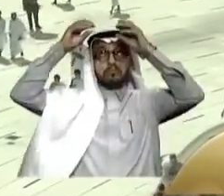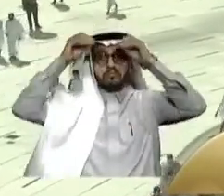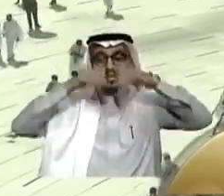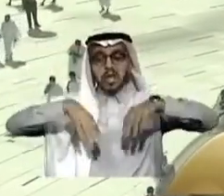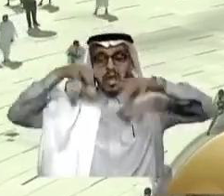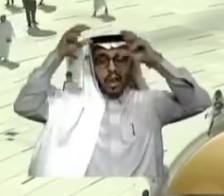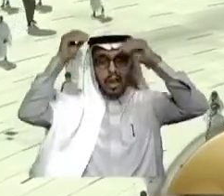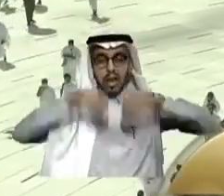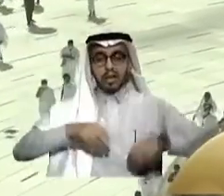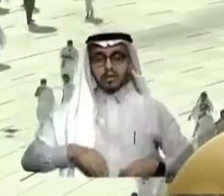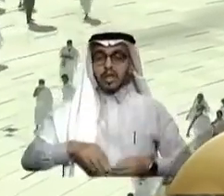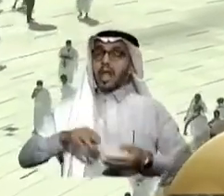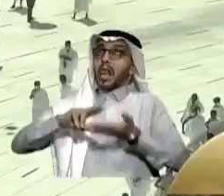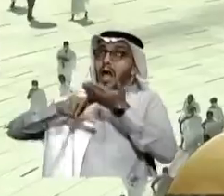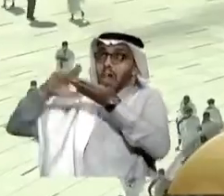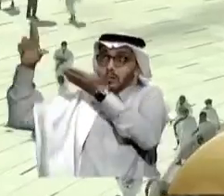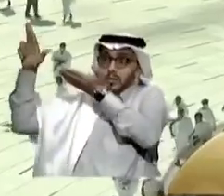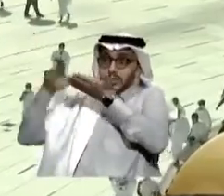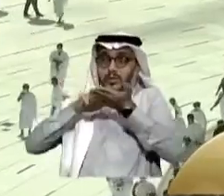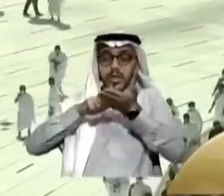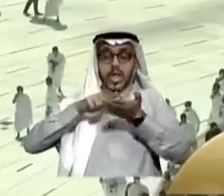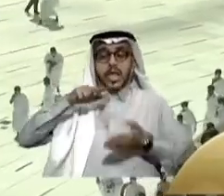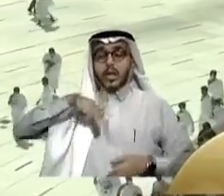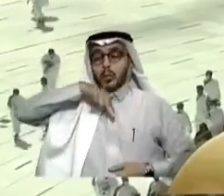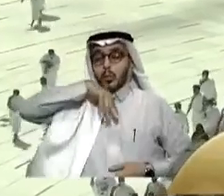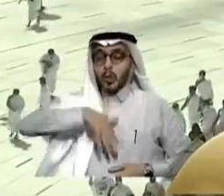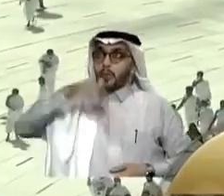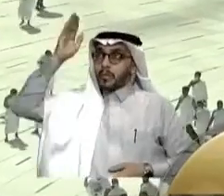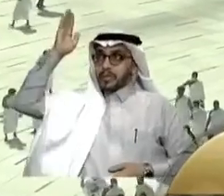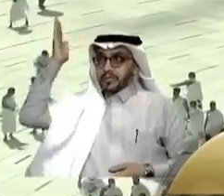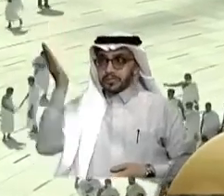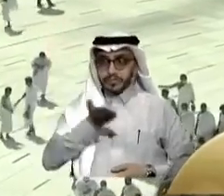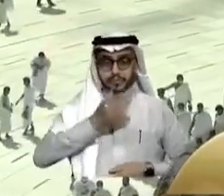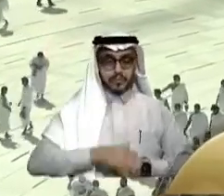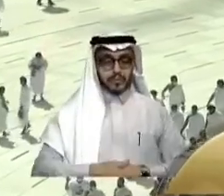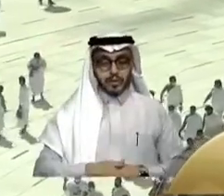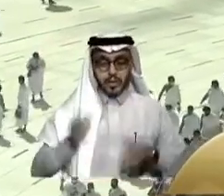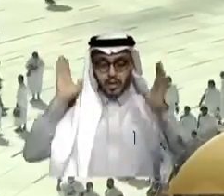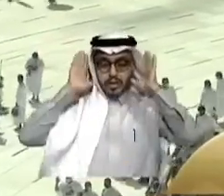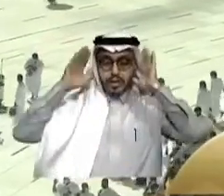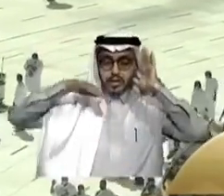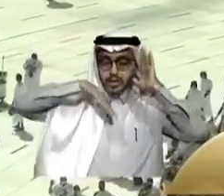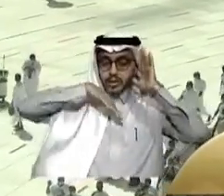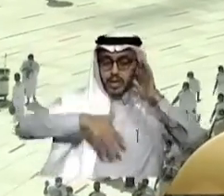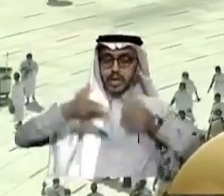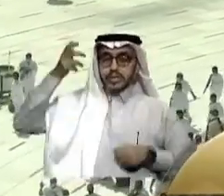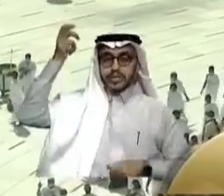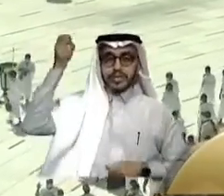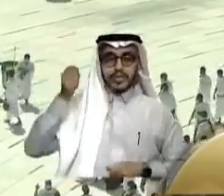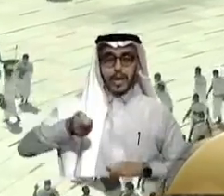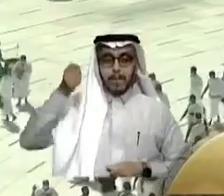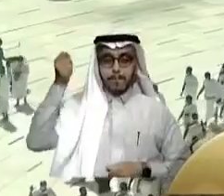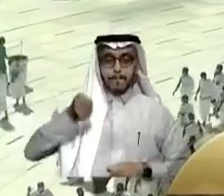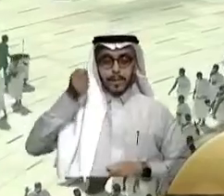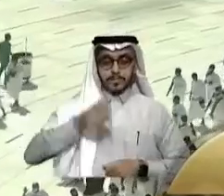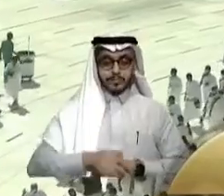على خلقه ببعثته وإرساله، صلى الله وسلم وبارك